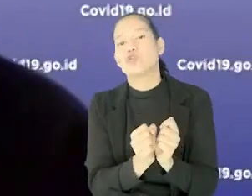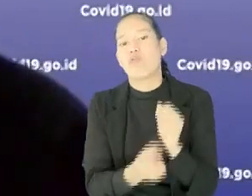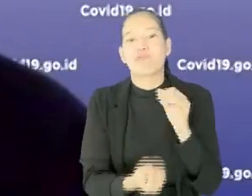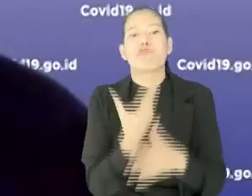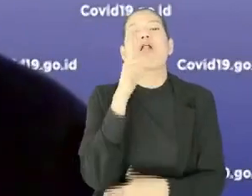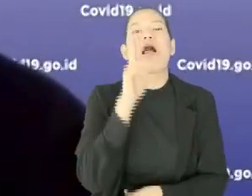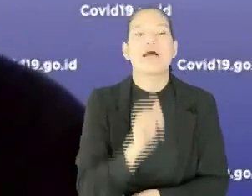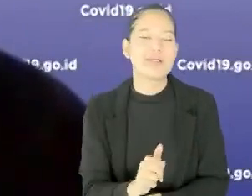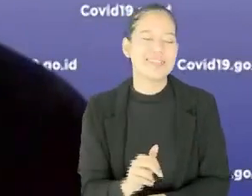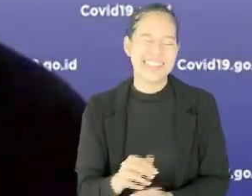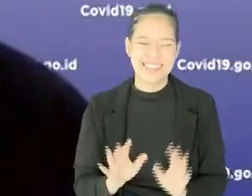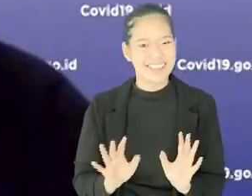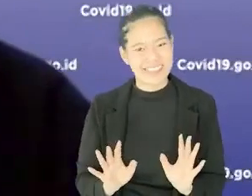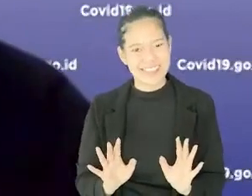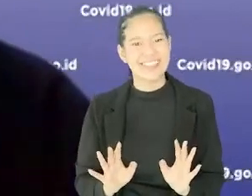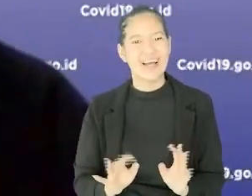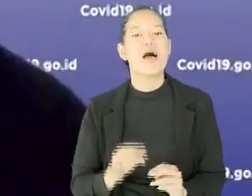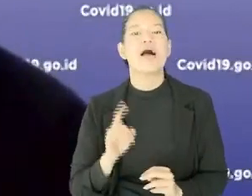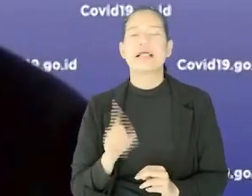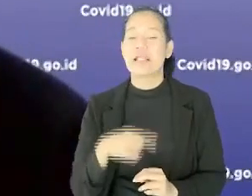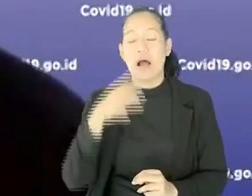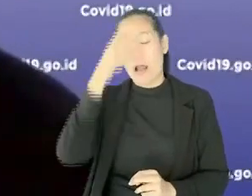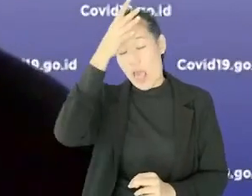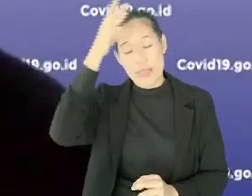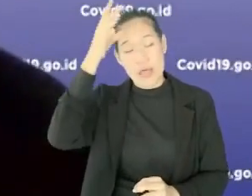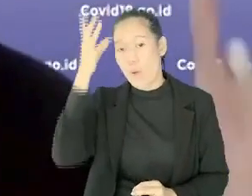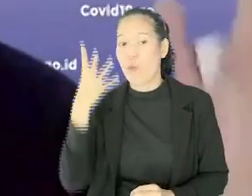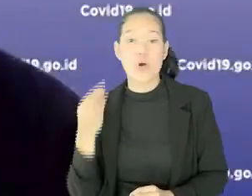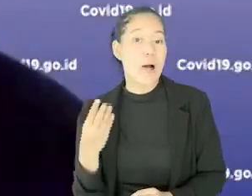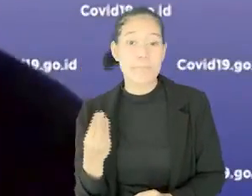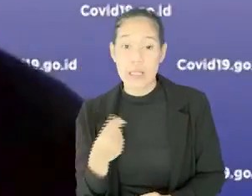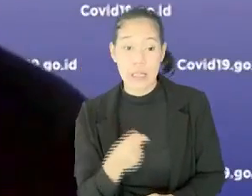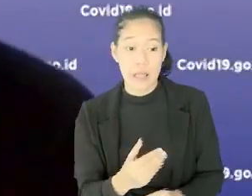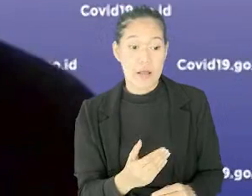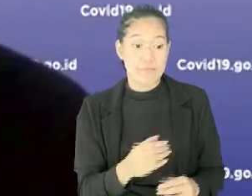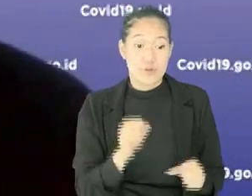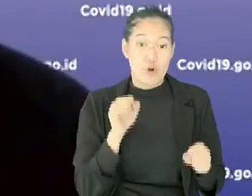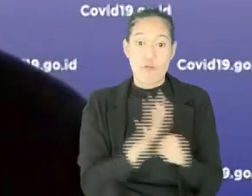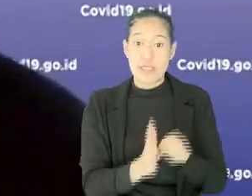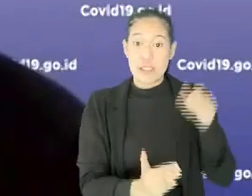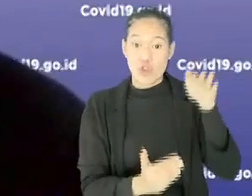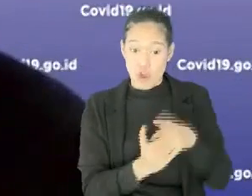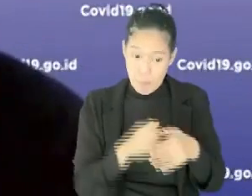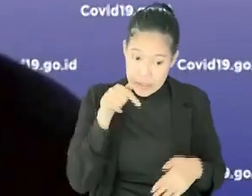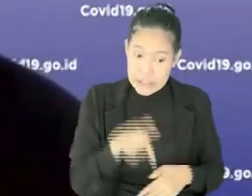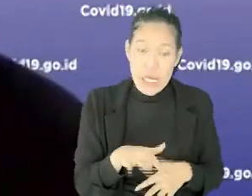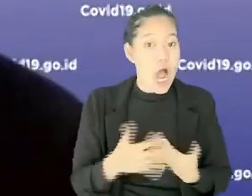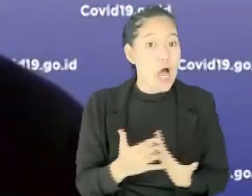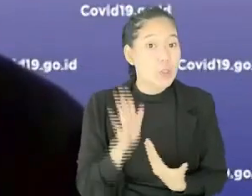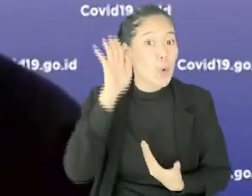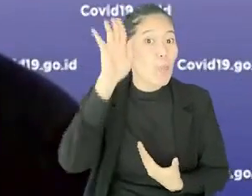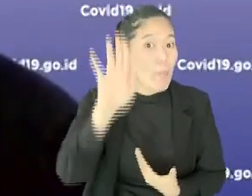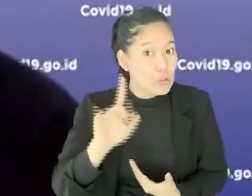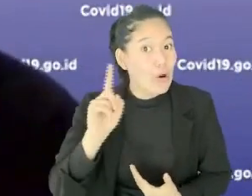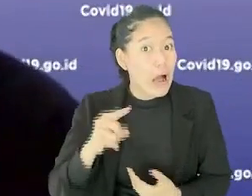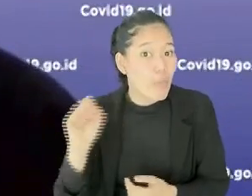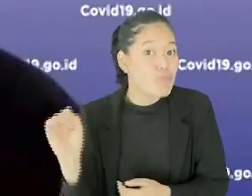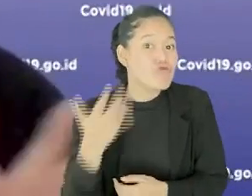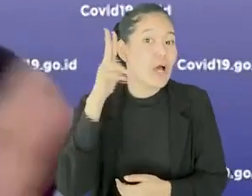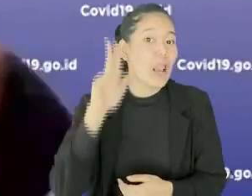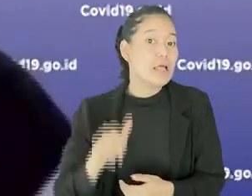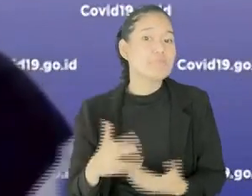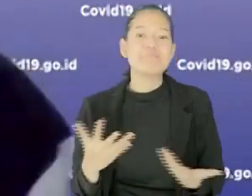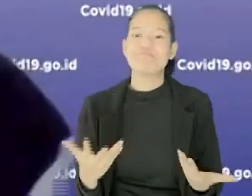gelombang berikutnya ya kita masih belum tahu apakah berhenti sampai sini nggak ada Global selanjutnya atau akan adalah di Gelombang